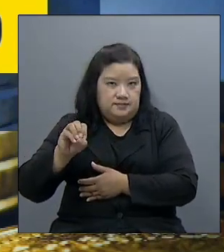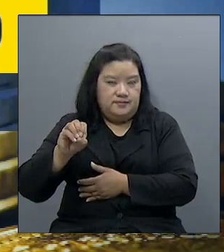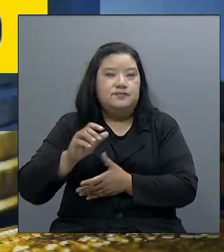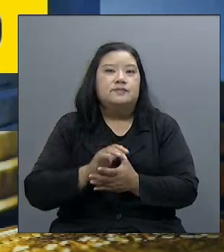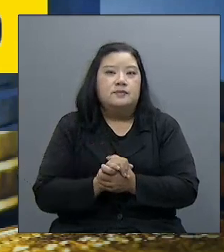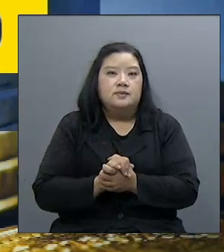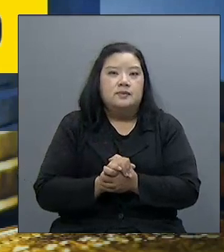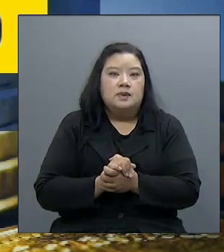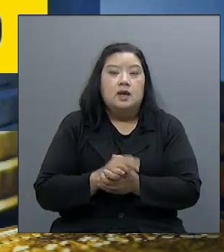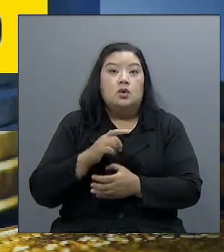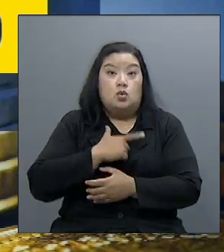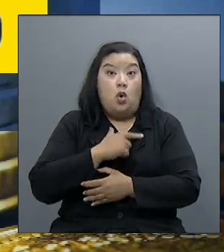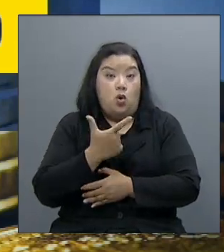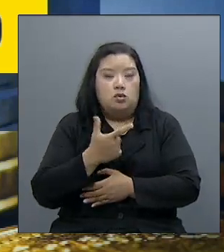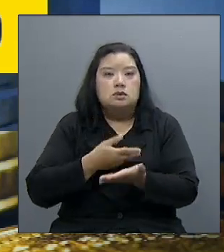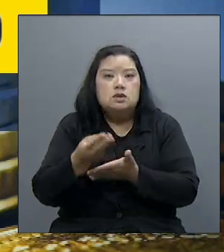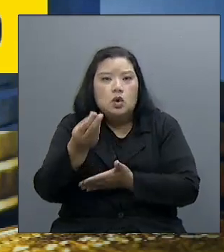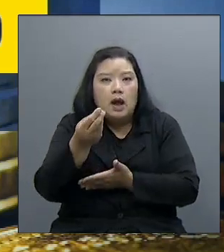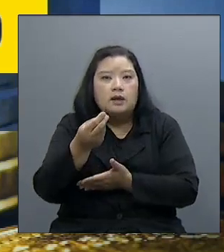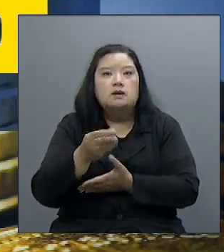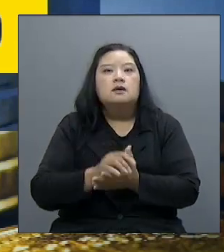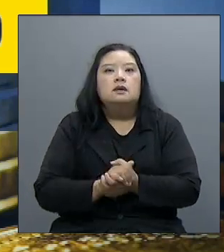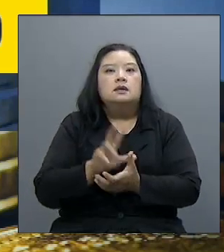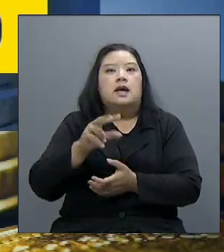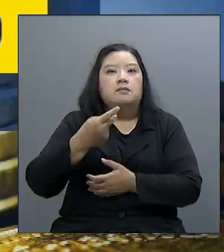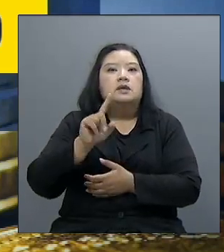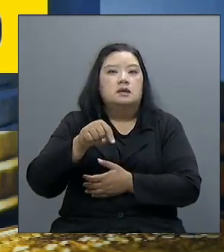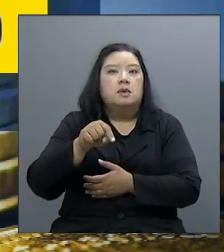32,000รับซื้ออยู่ที่บาทละ